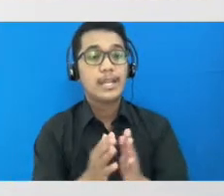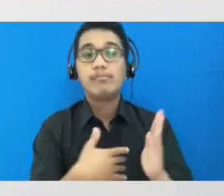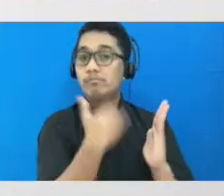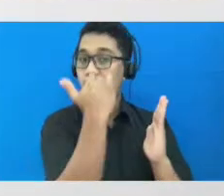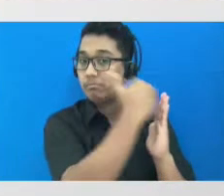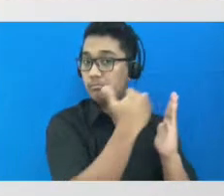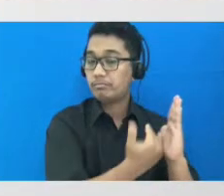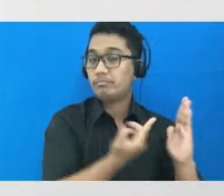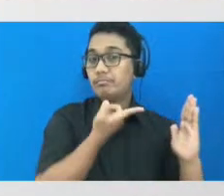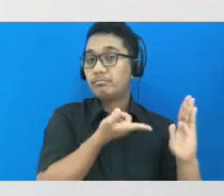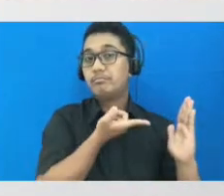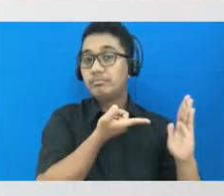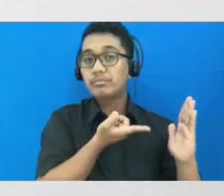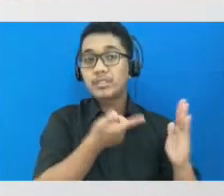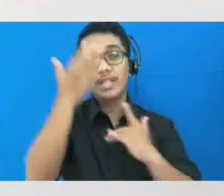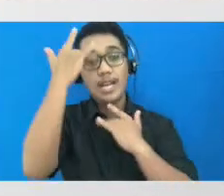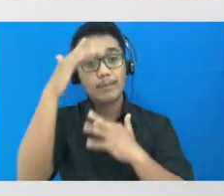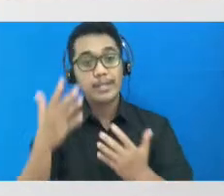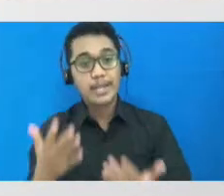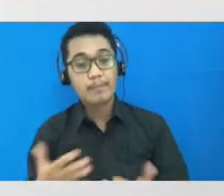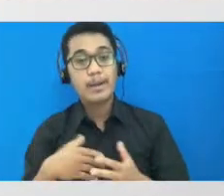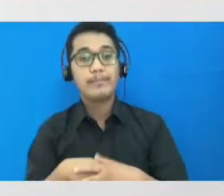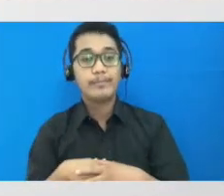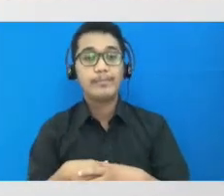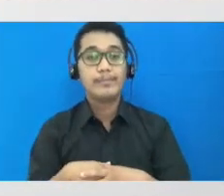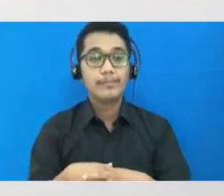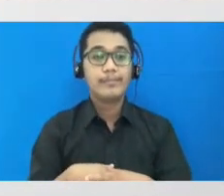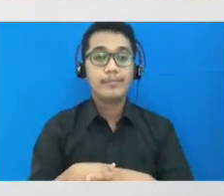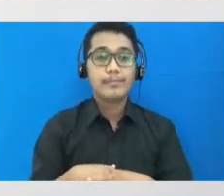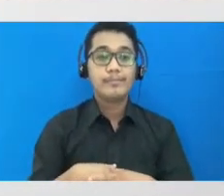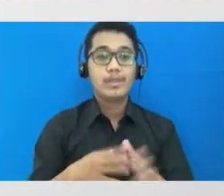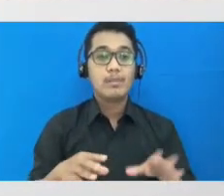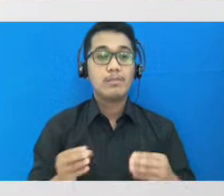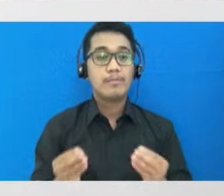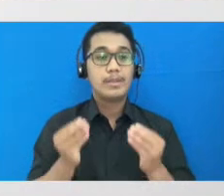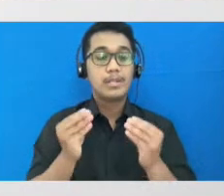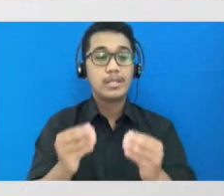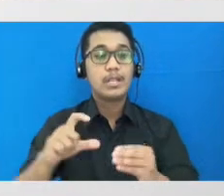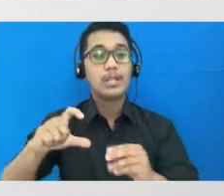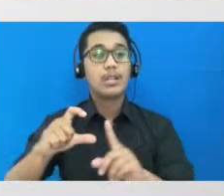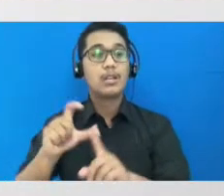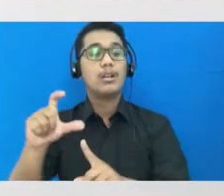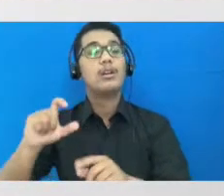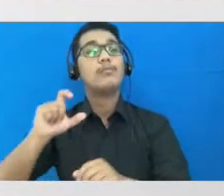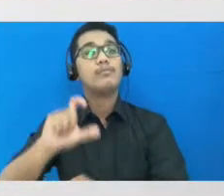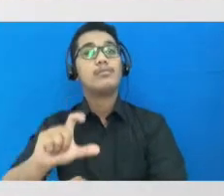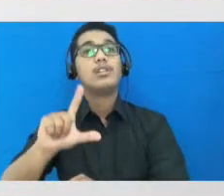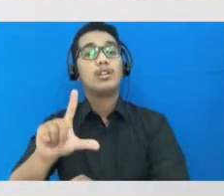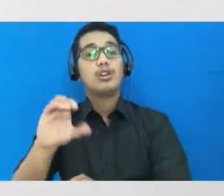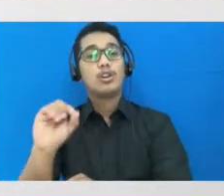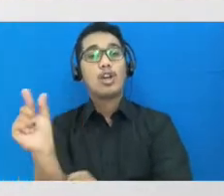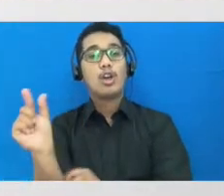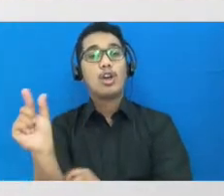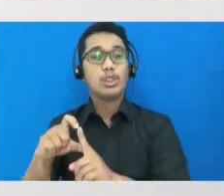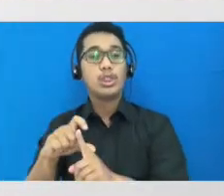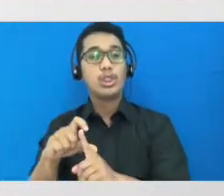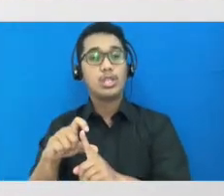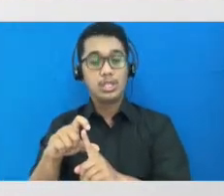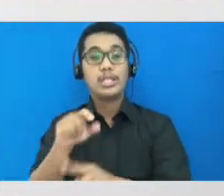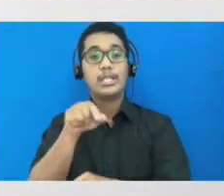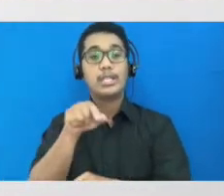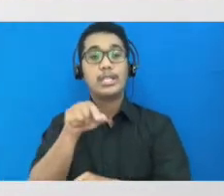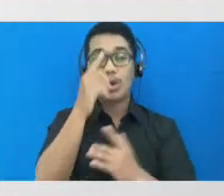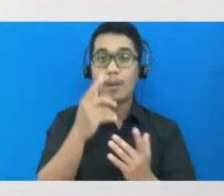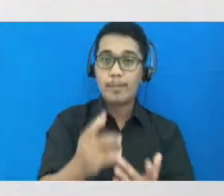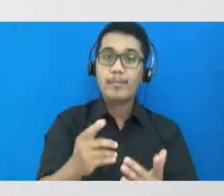dibuat, diharapkan penggunaan cloud ini lebih memberikan fleksibilitas bagi pemerintah, termasuk pemerintah daerah, di